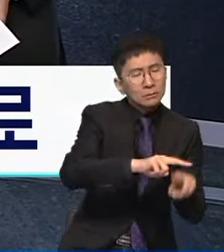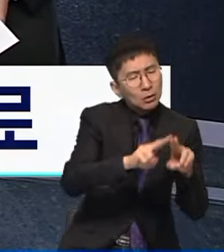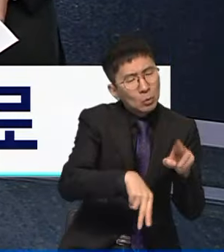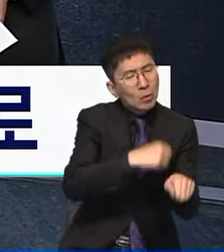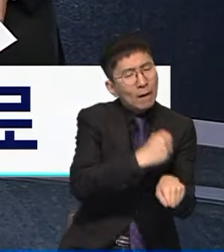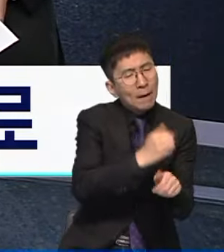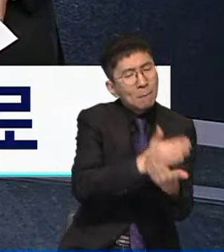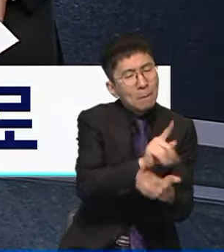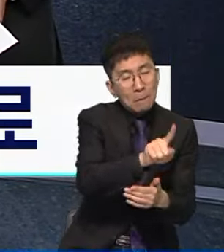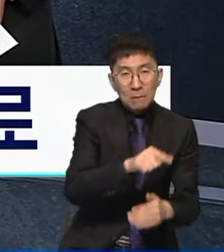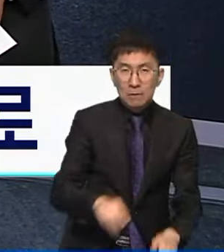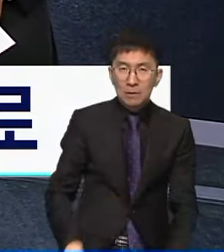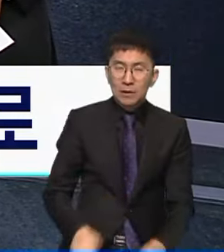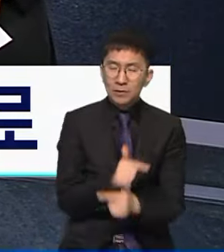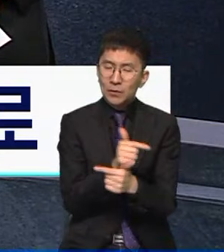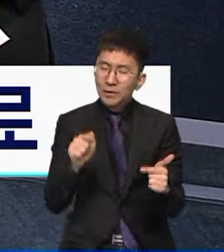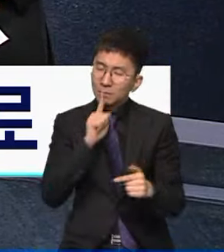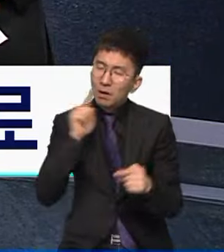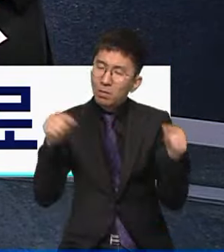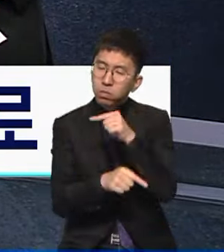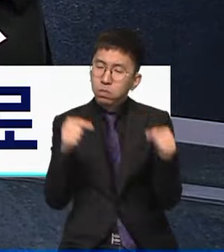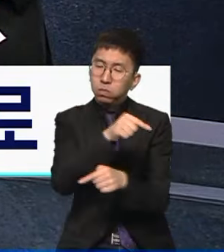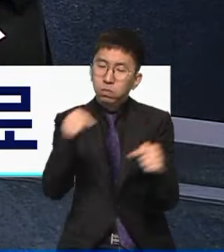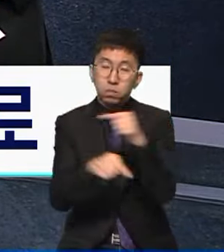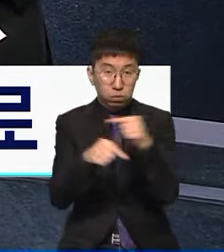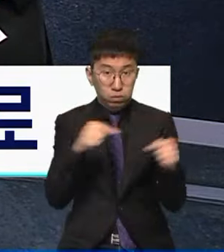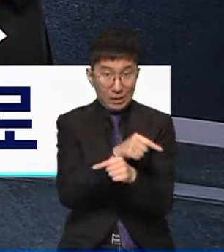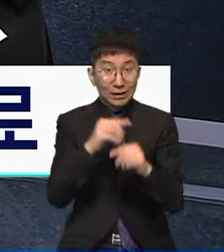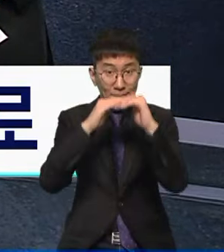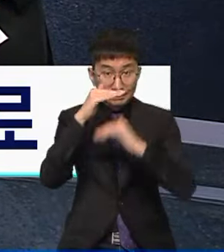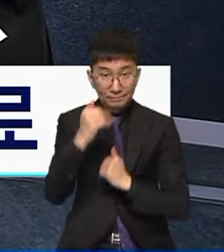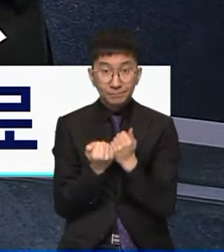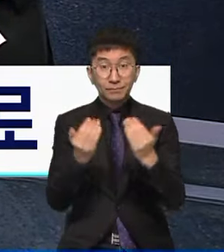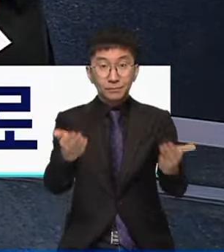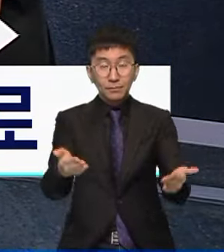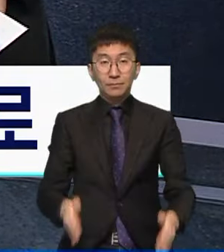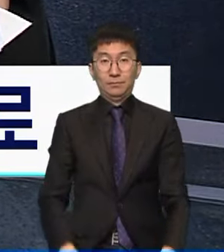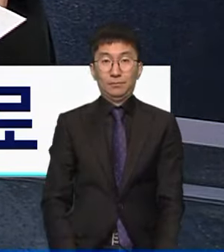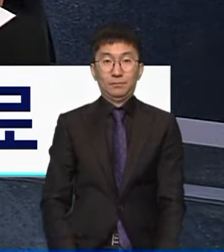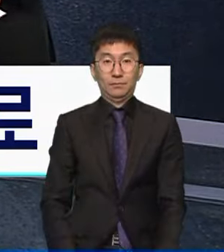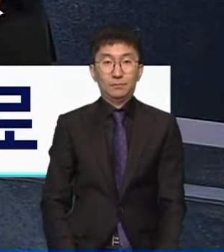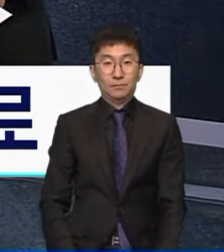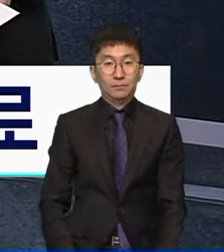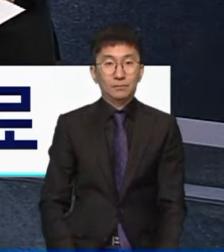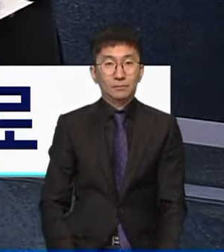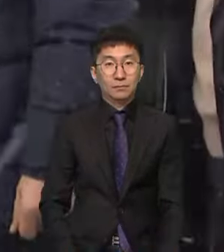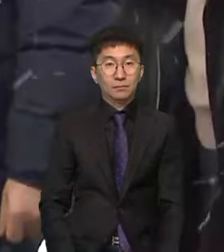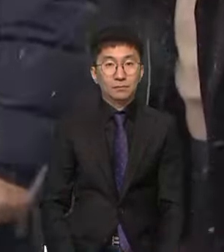놓고 엇갈린 목소리가 이어지고 있습니다. 이 내용은 안희재 기자가 전하겠습니다.